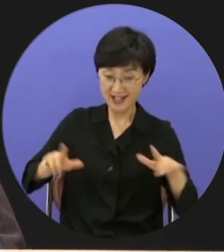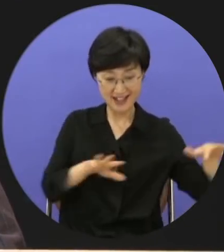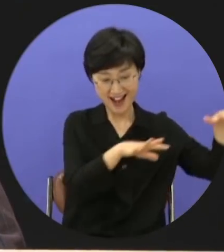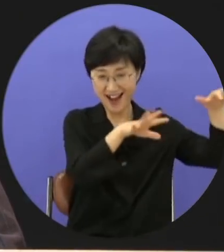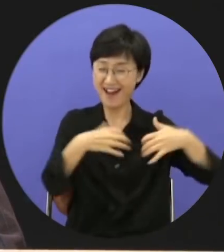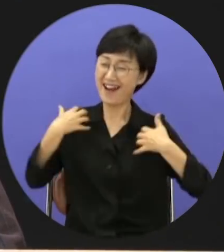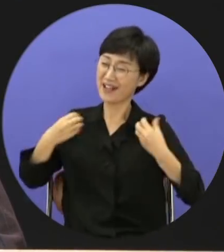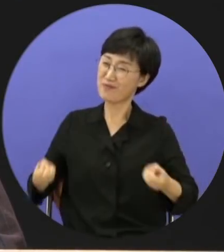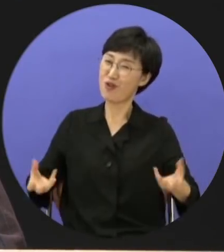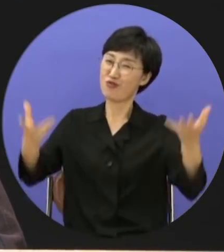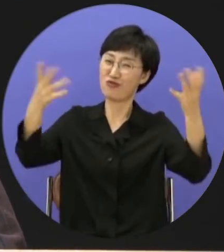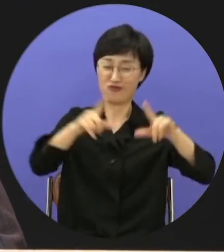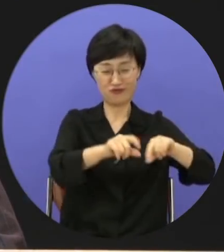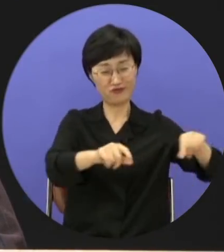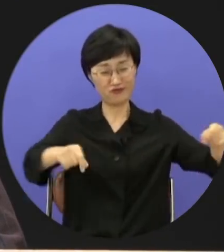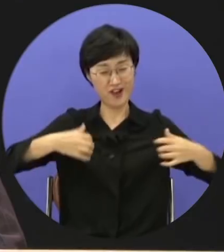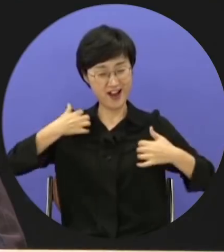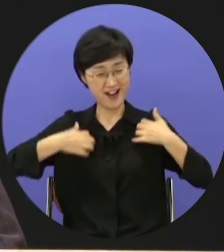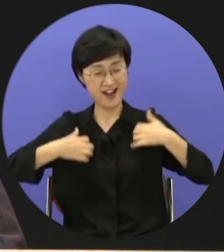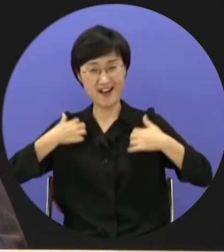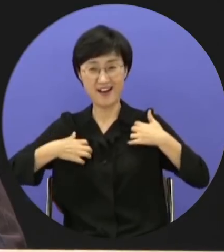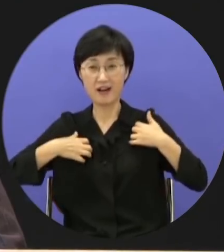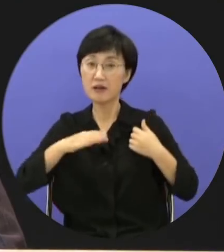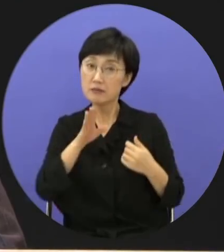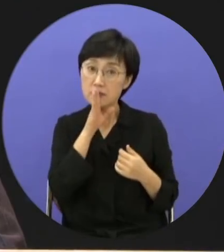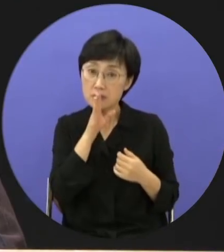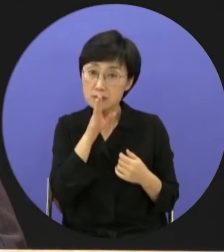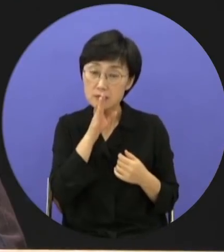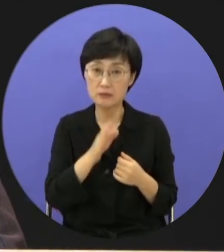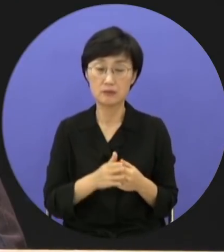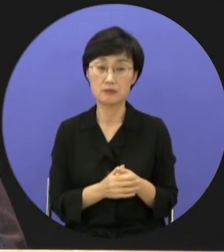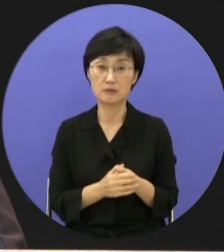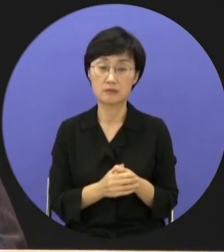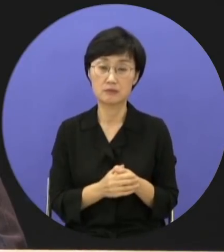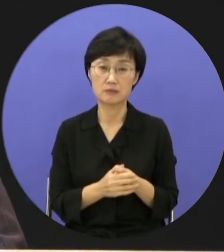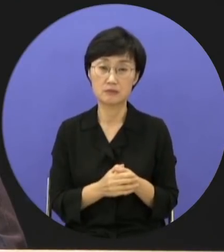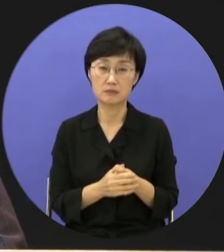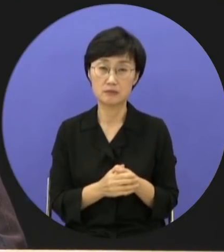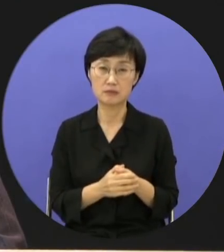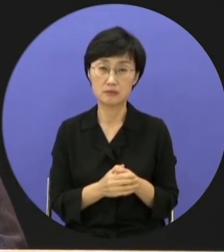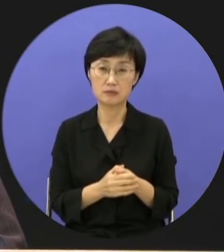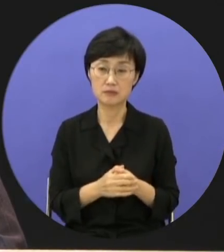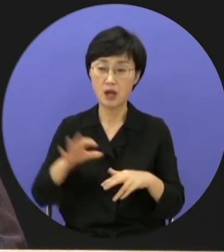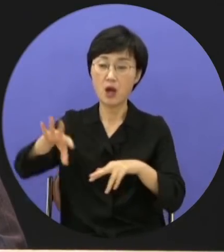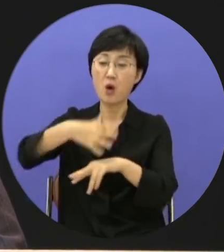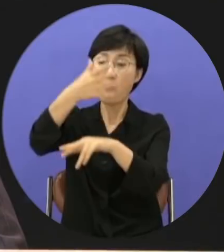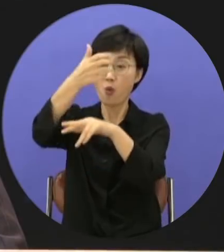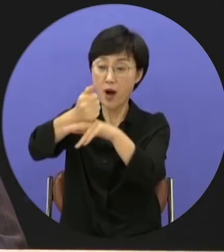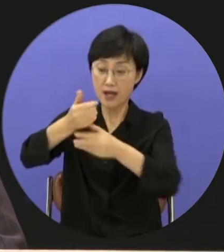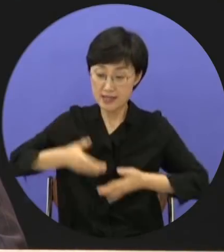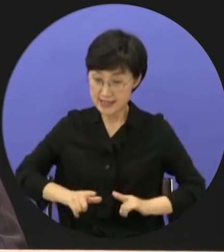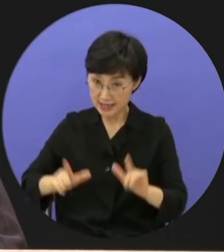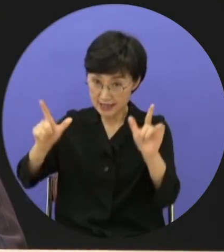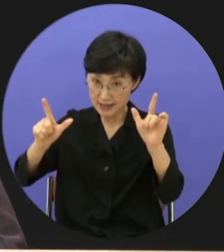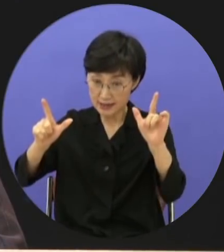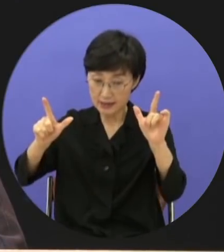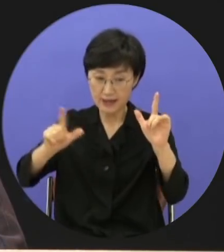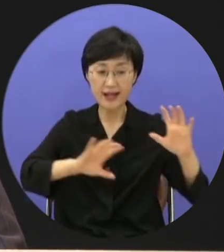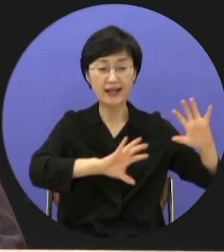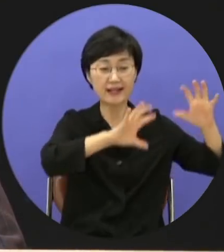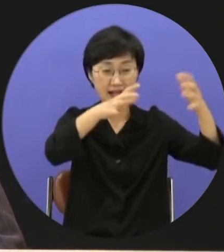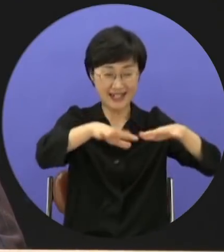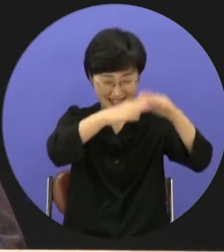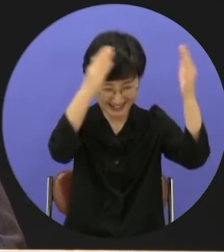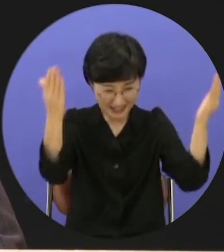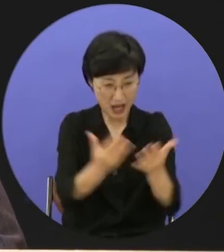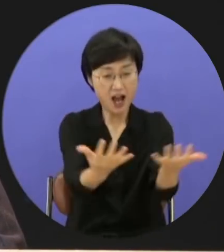village and it's that person's birthday, then all the villagers come together to celebrate that occasion. 왕의 생일날에는 나라가 잔치를 해요.